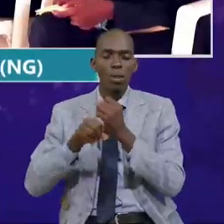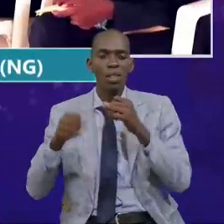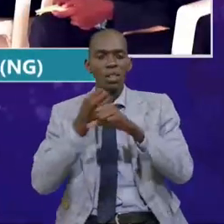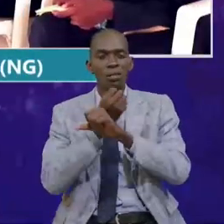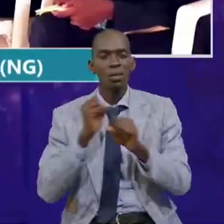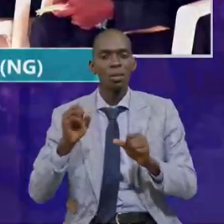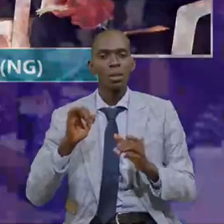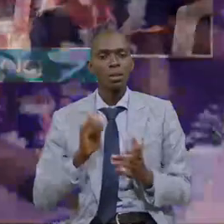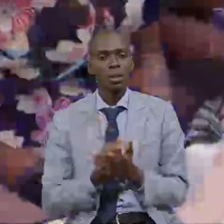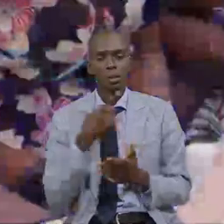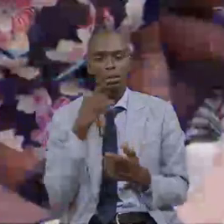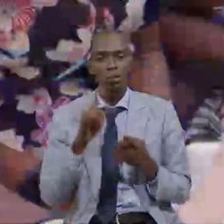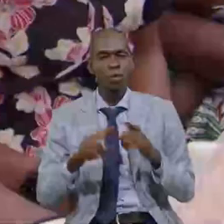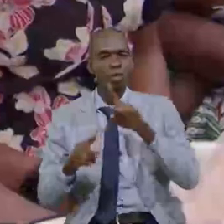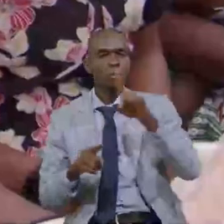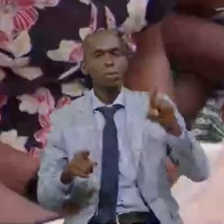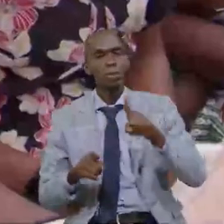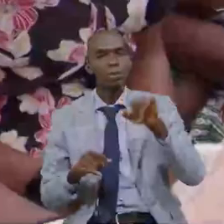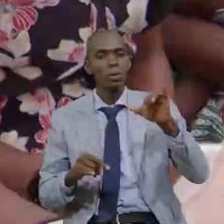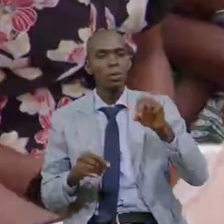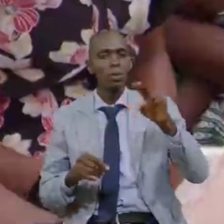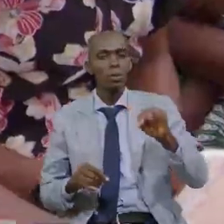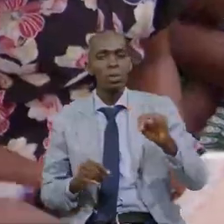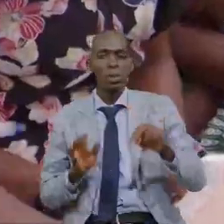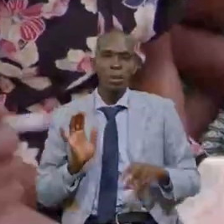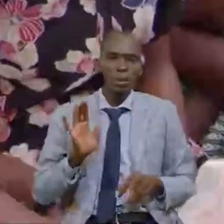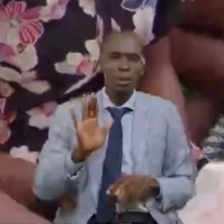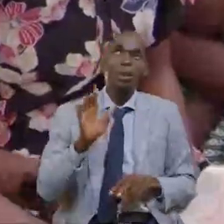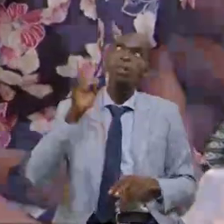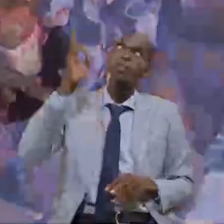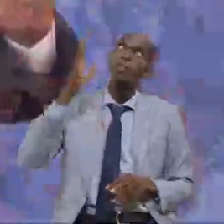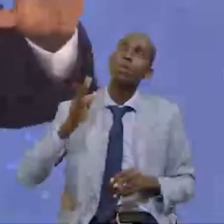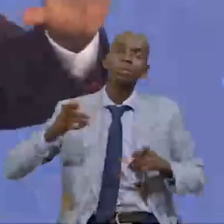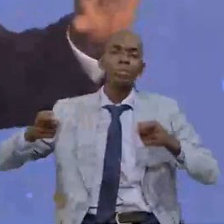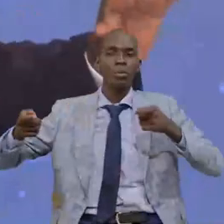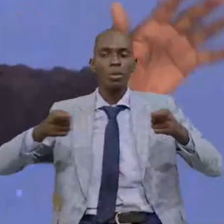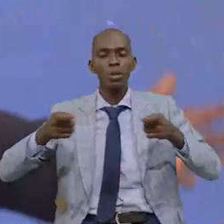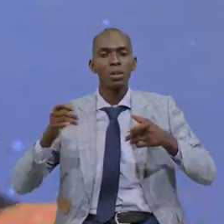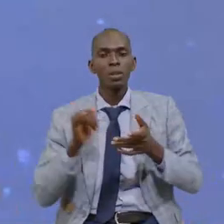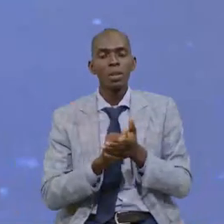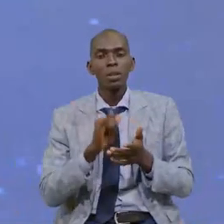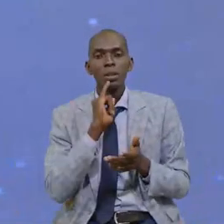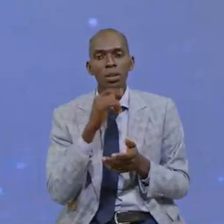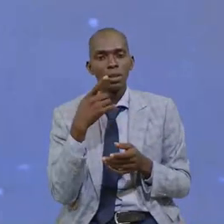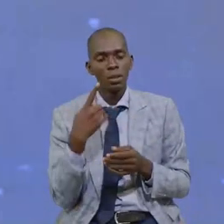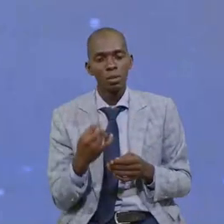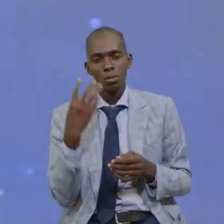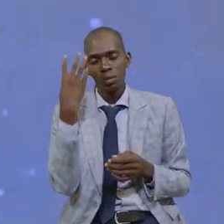de celui qui dit à Sion, ton Dieu règne. Ça, c'est la